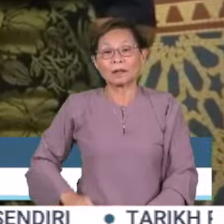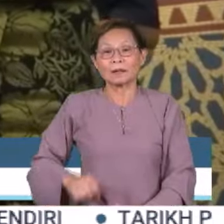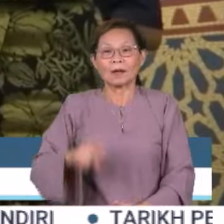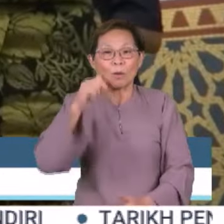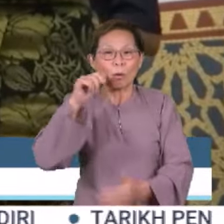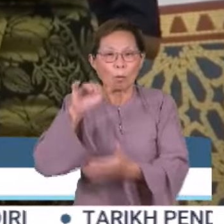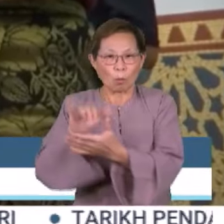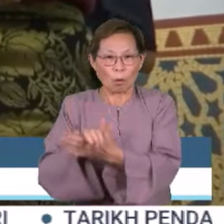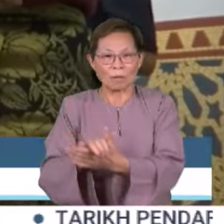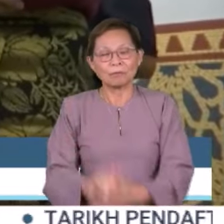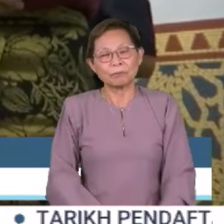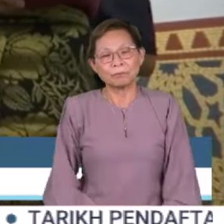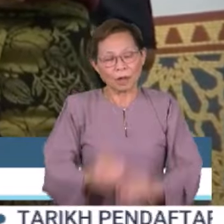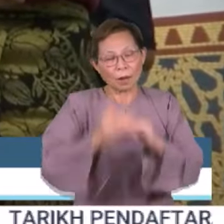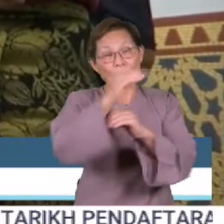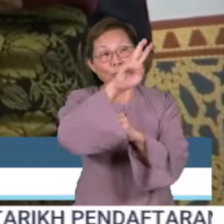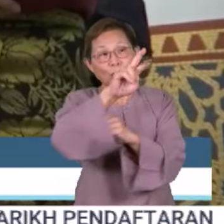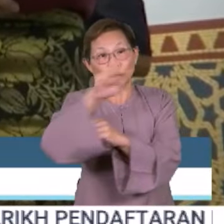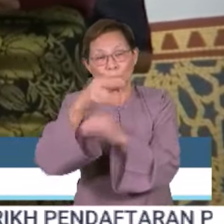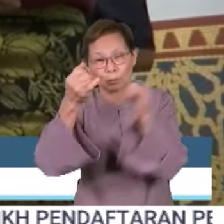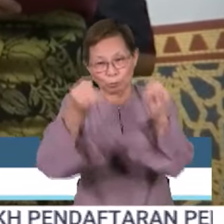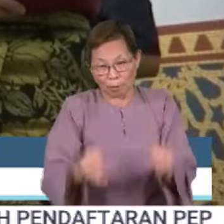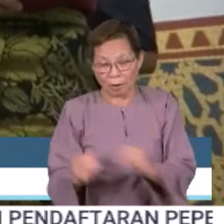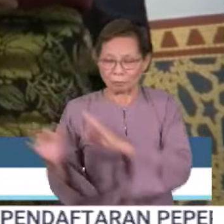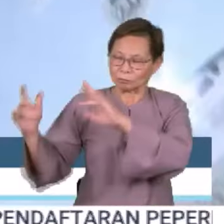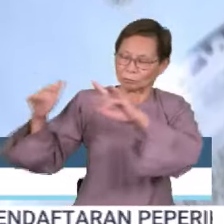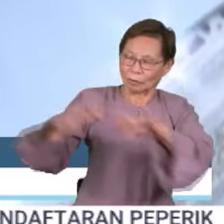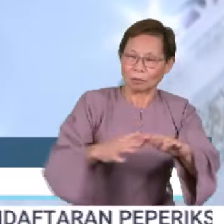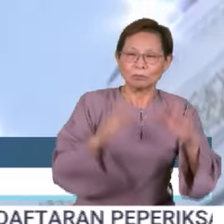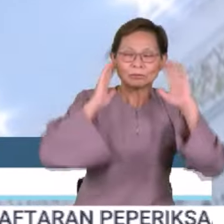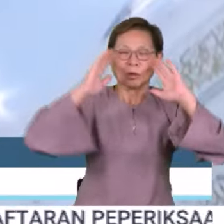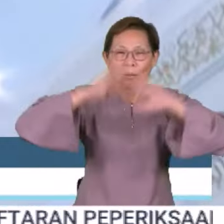Tengku Arif. Lebih 2,000 jemaah hadir dengan solat